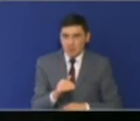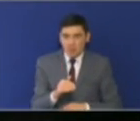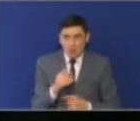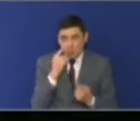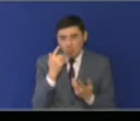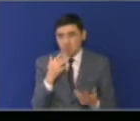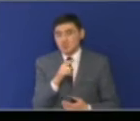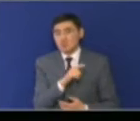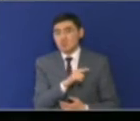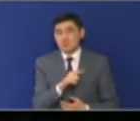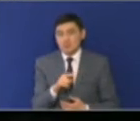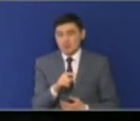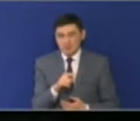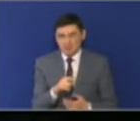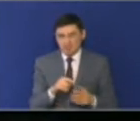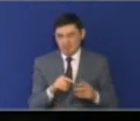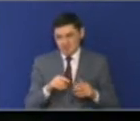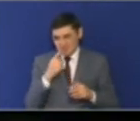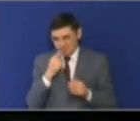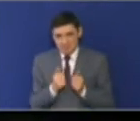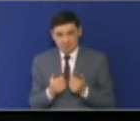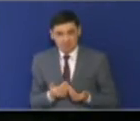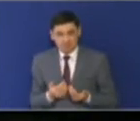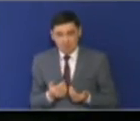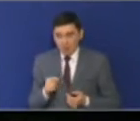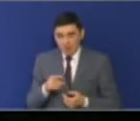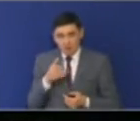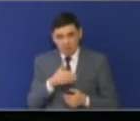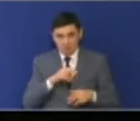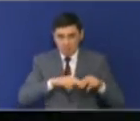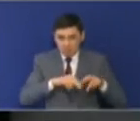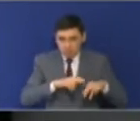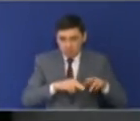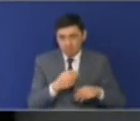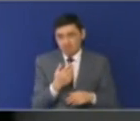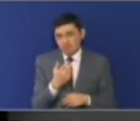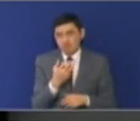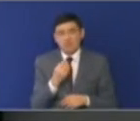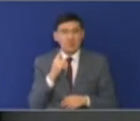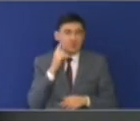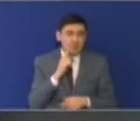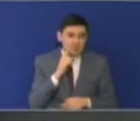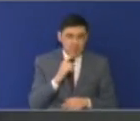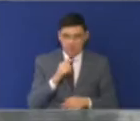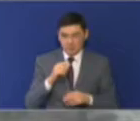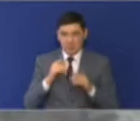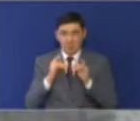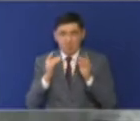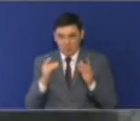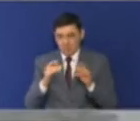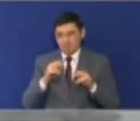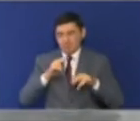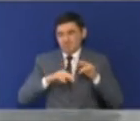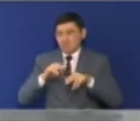были местные жители. Они участвовали не только в строительстве железной дороги, но и в строительстве временных и постоянных мостов.